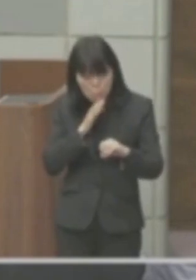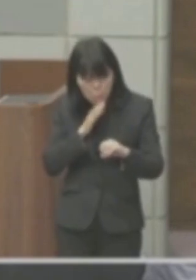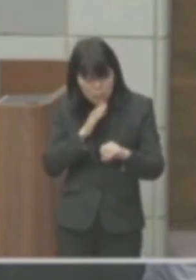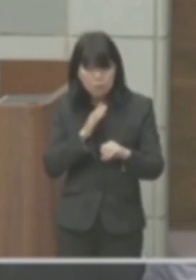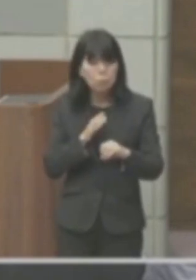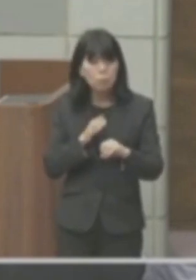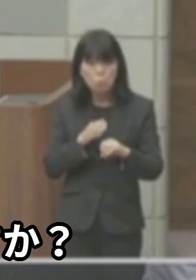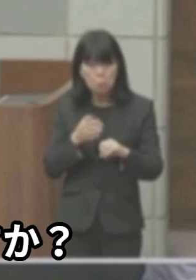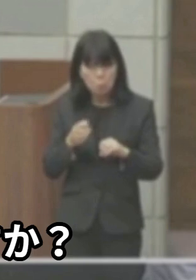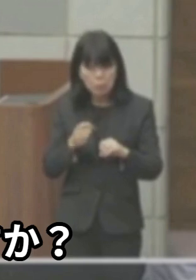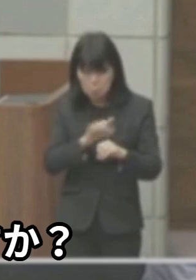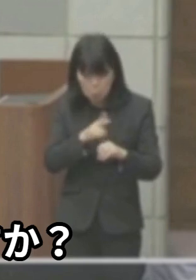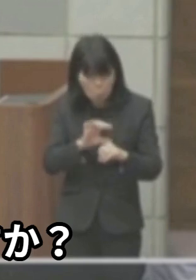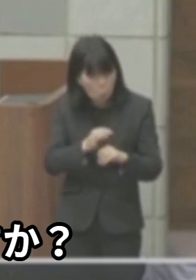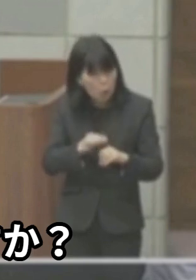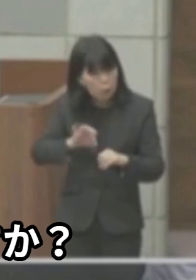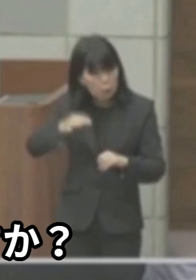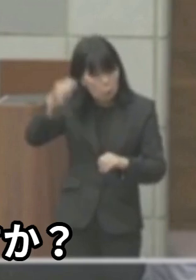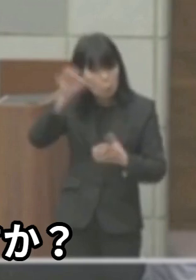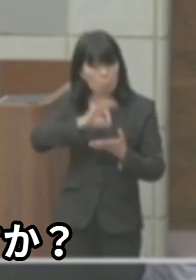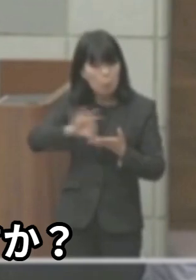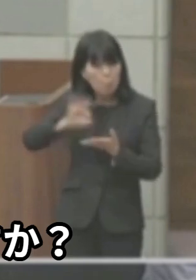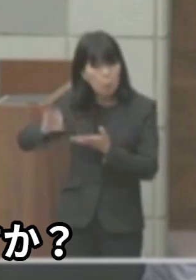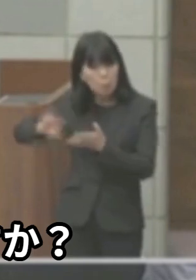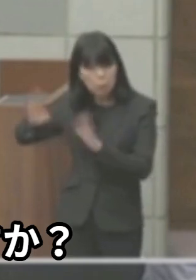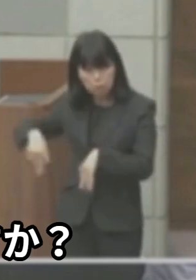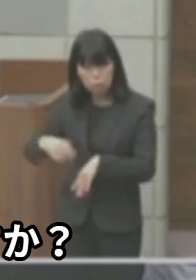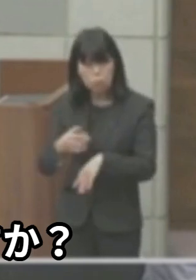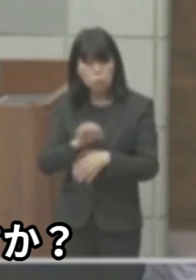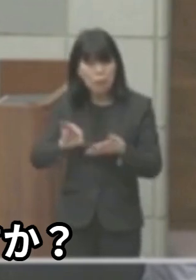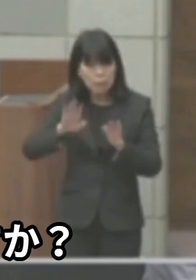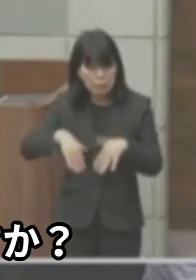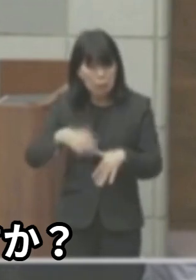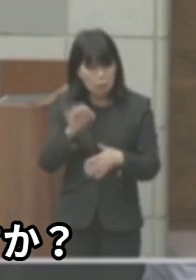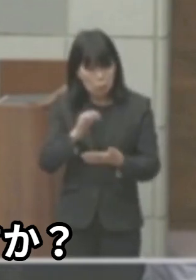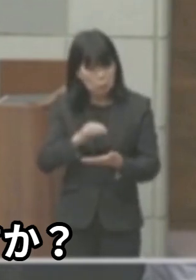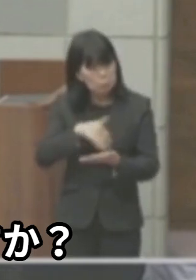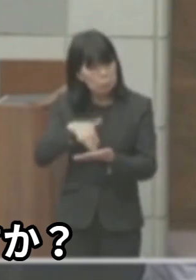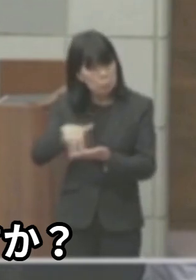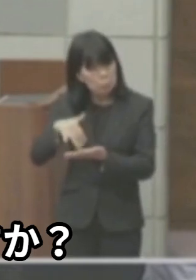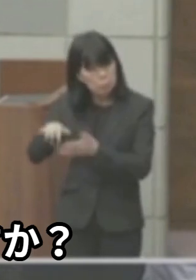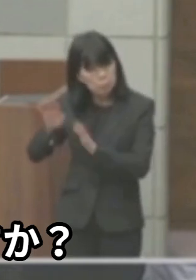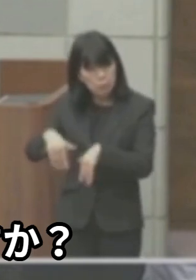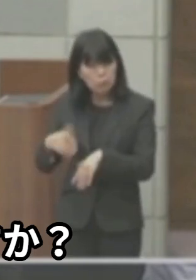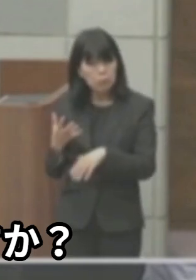よ。これ積み上げたらどれぐらいになりますか？